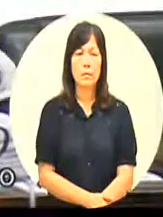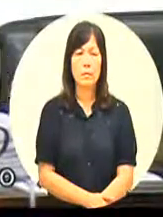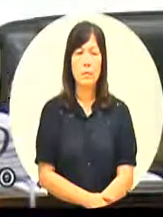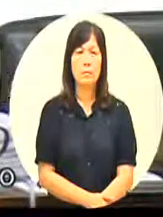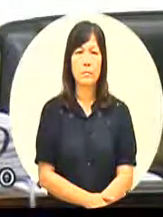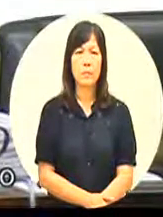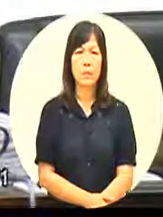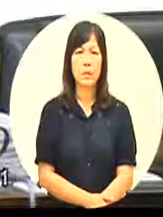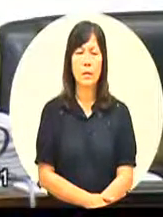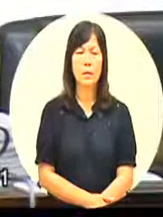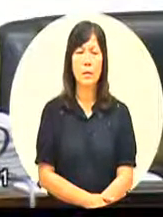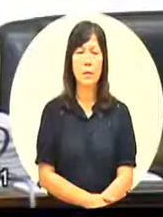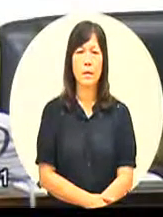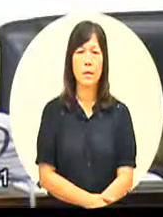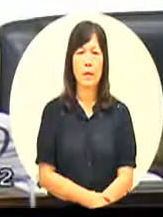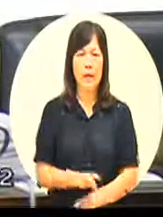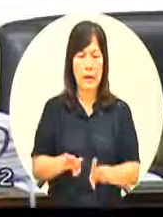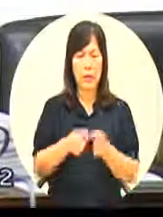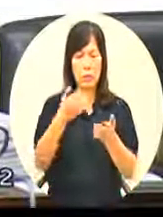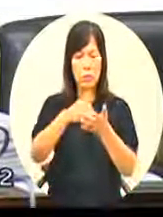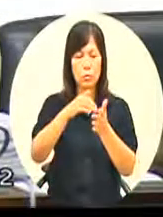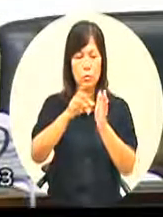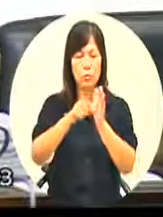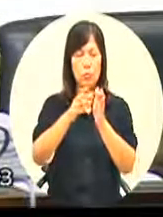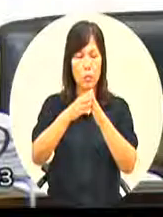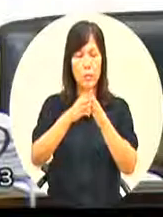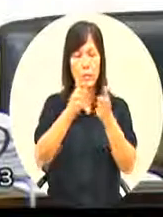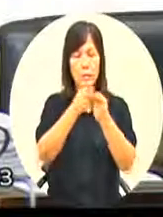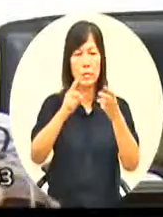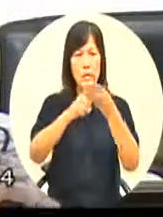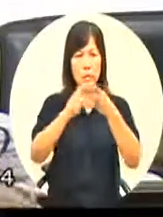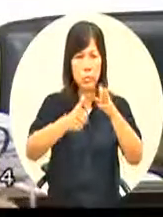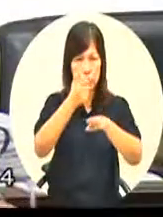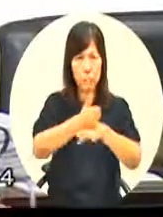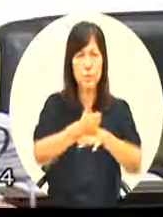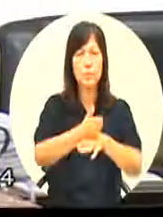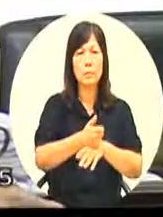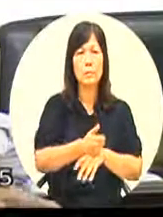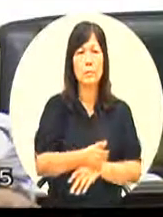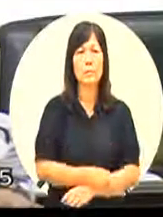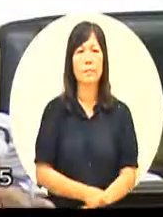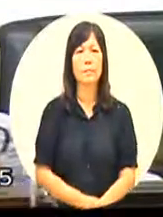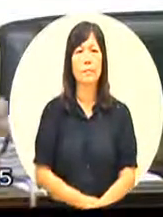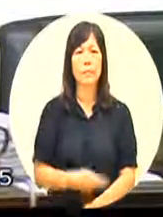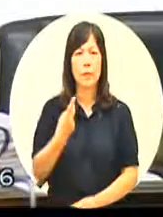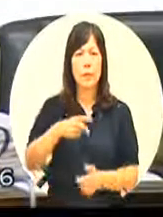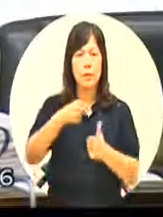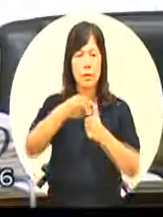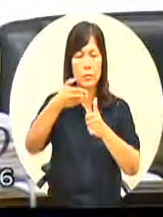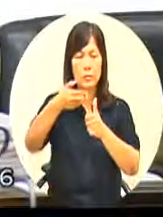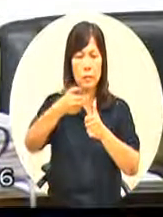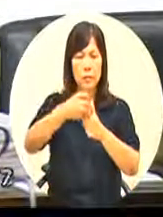好，好，这次 开始继续。 哎，谢谢主席啊，还有我们教育部